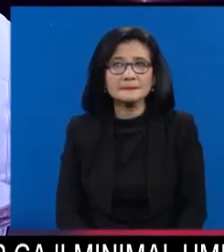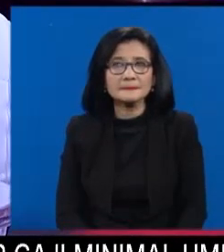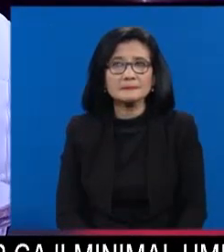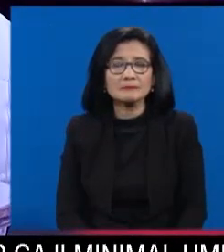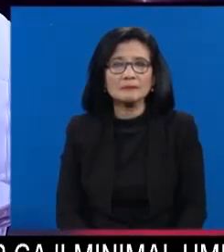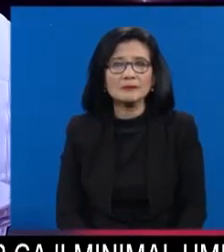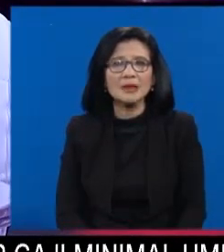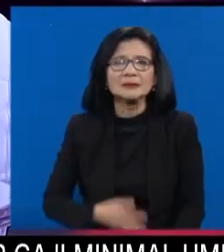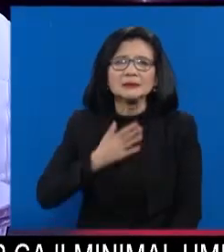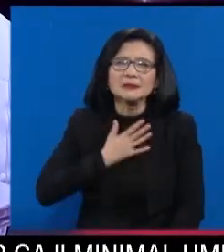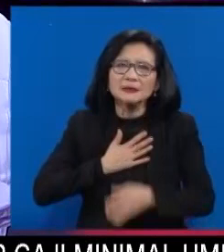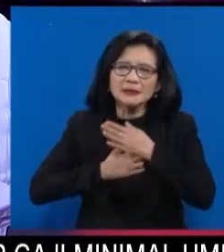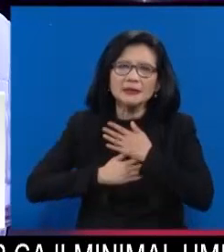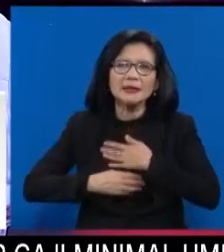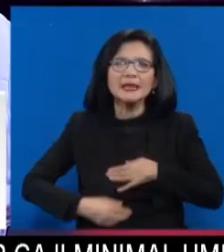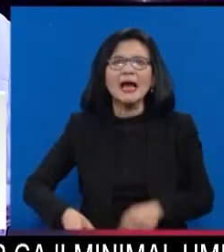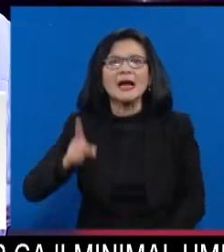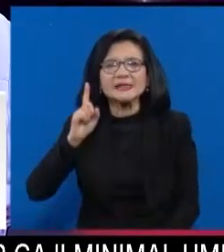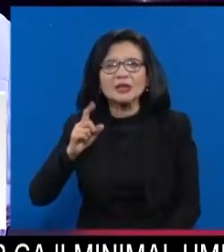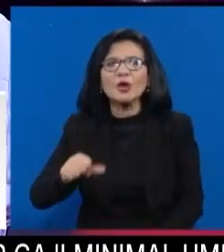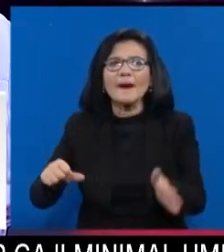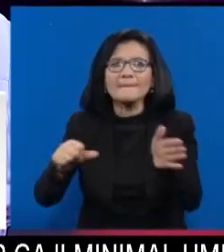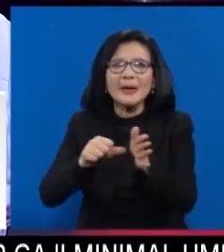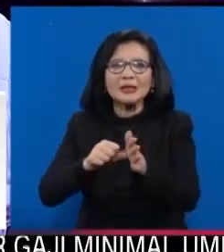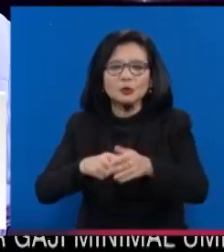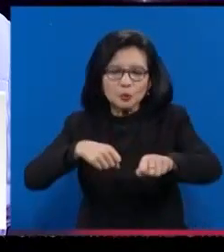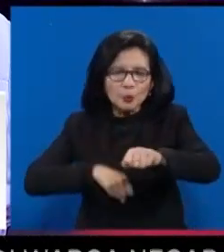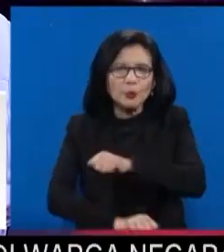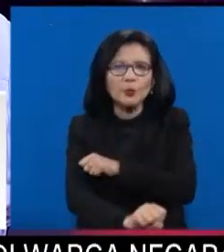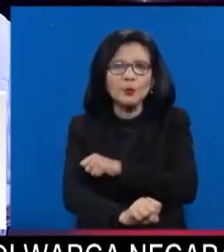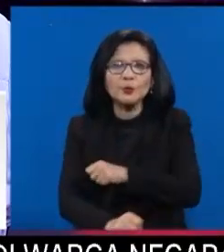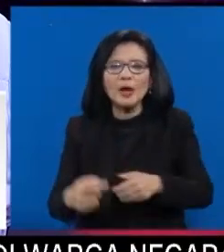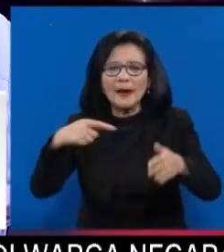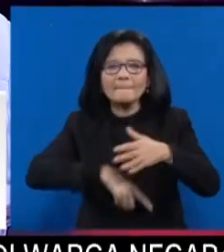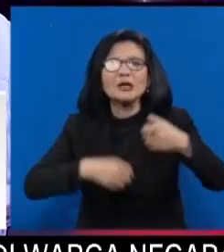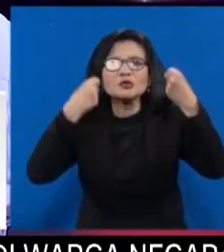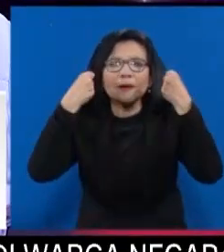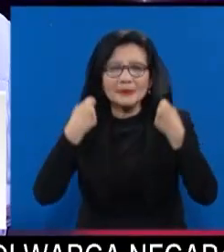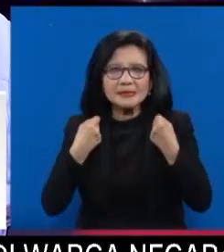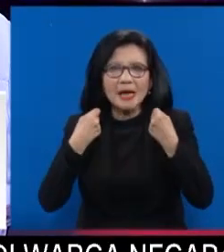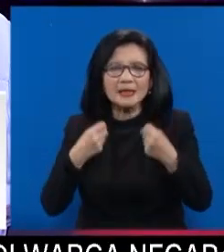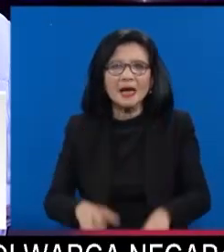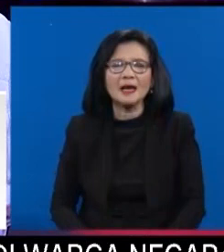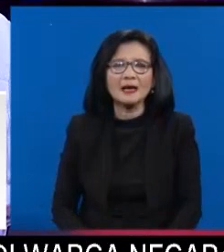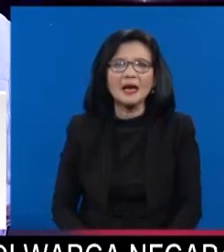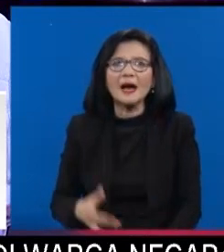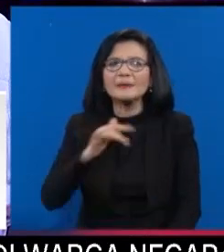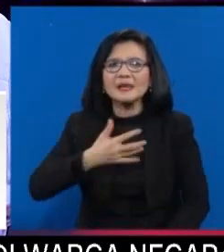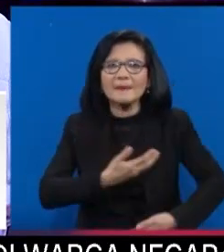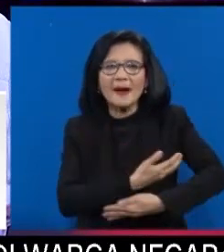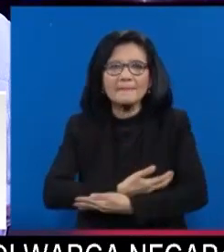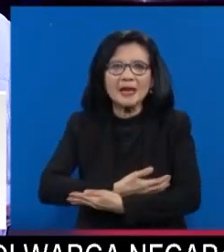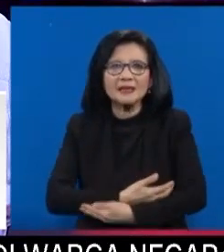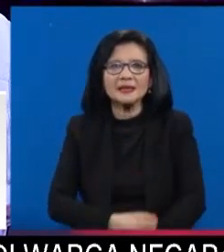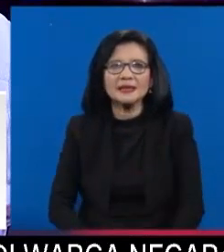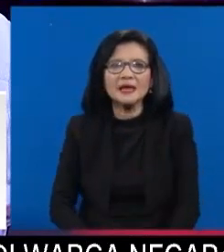Berikutnya, miris, ada seorang bidan di Banten yang mendekam di penjara bersama bayinya yang mengalami gangguan jantung. Ironisnya, majelis hakim